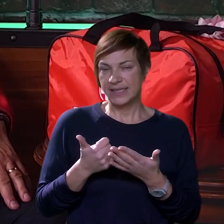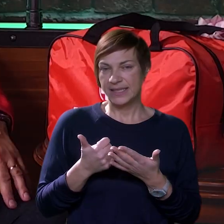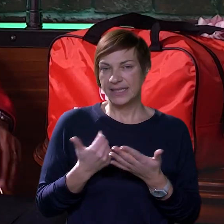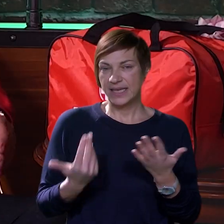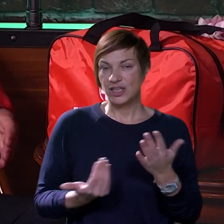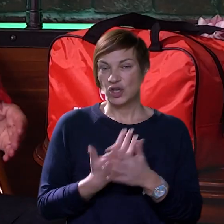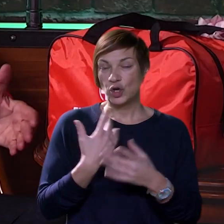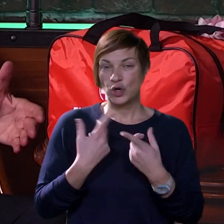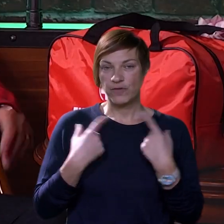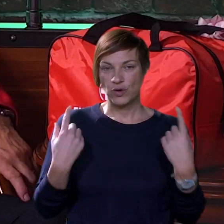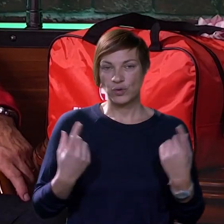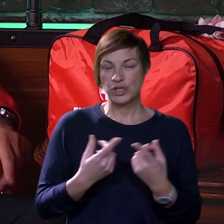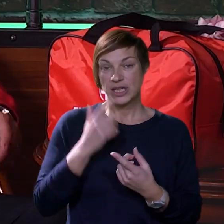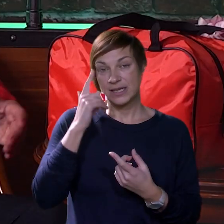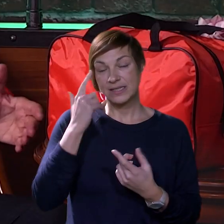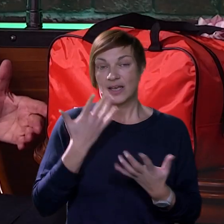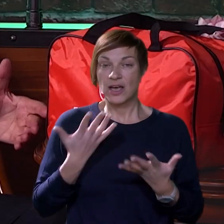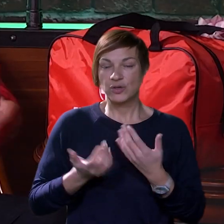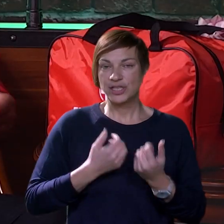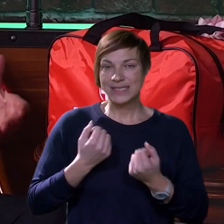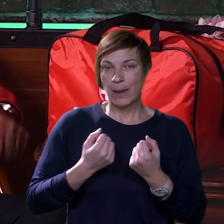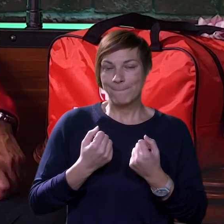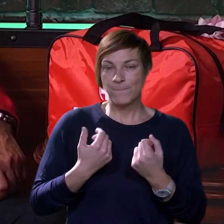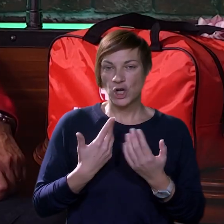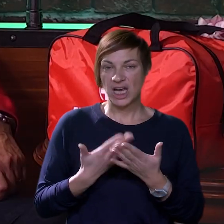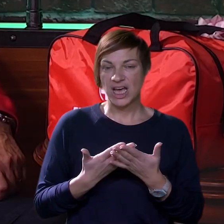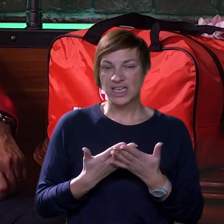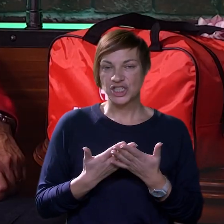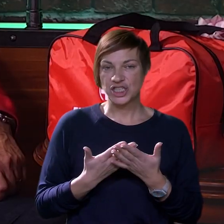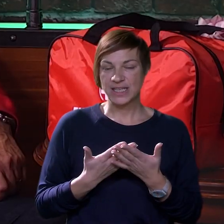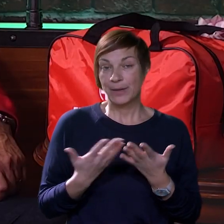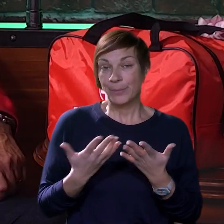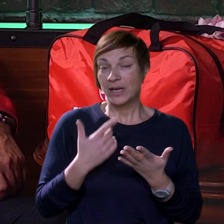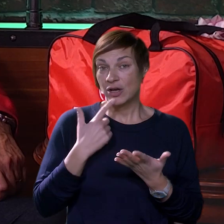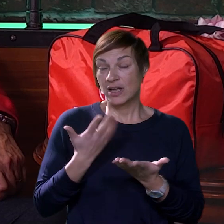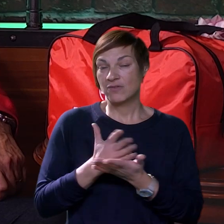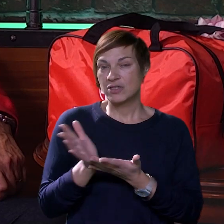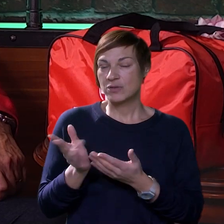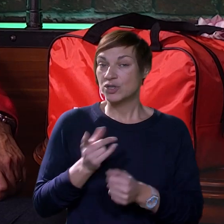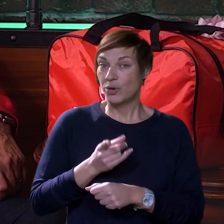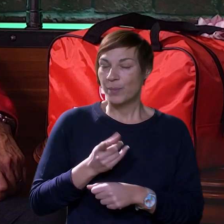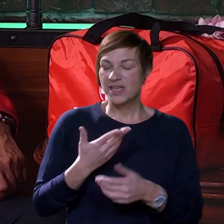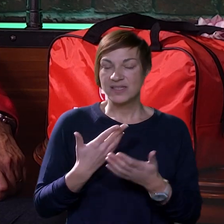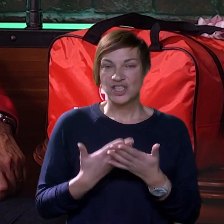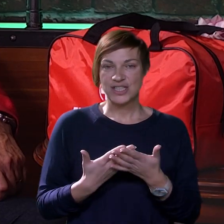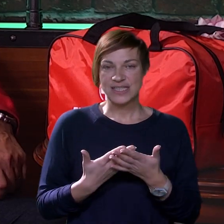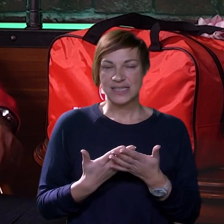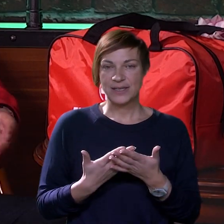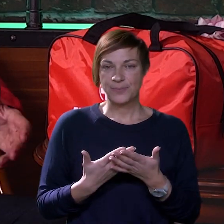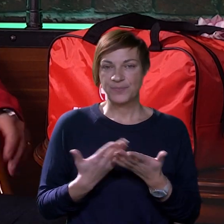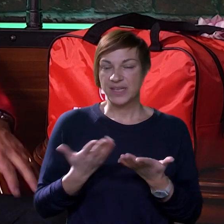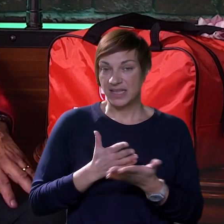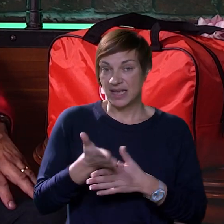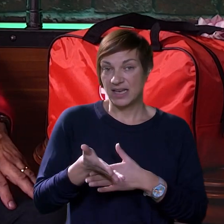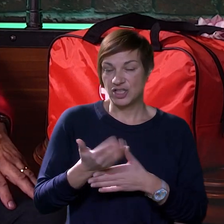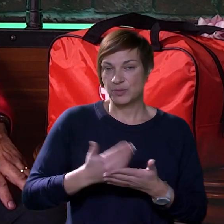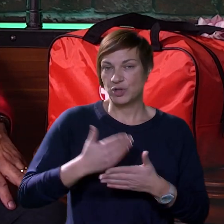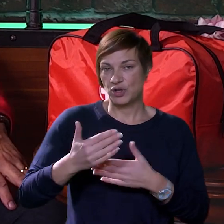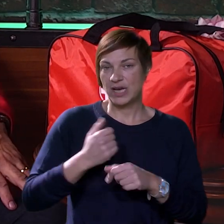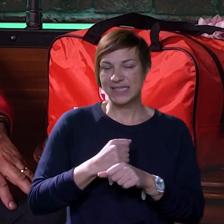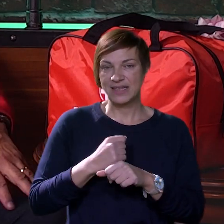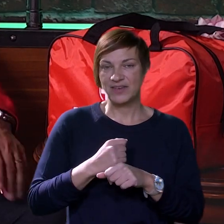jedno novo okruženje, da znaju kako će se ponašati i kako će reagirati u bilo kakvom slučaju opasnosti. I dalje ćemo to